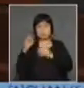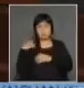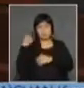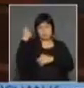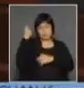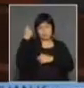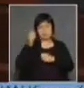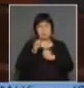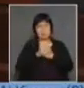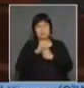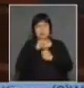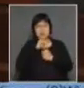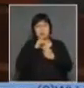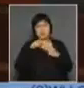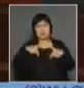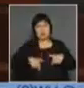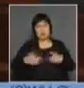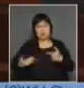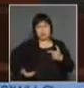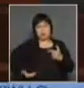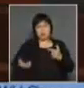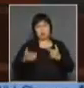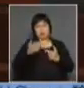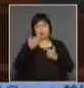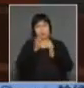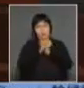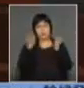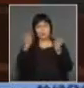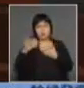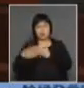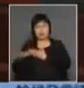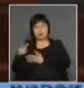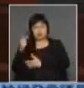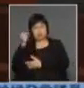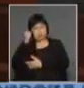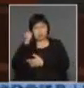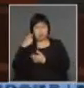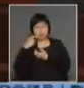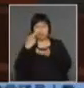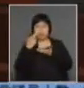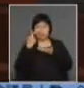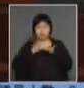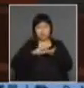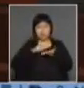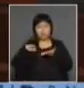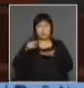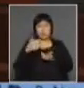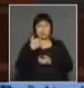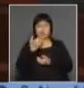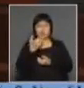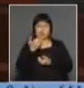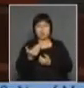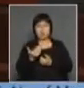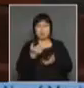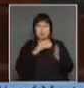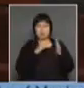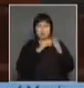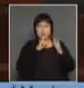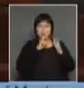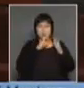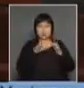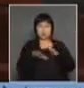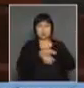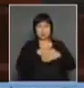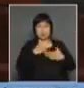南華早報有位外籍嘅女士咧寫信去投訴，佢話咧佢屋企有啲失竊，佢走